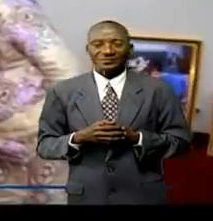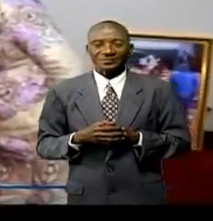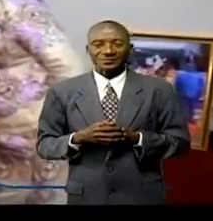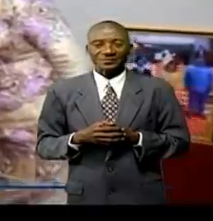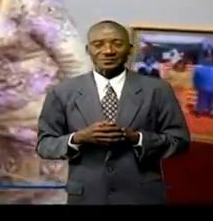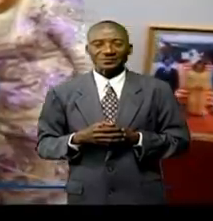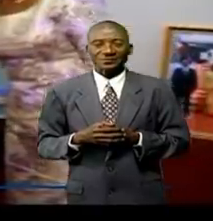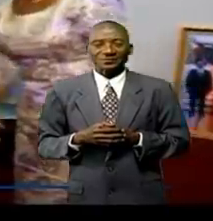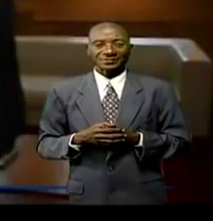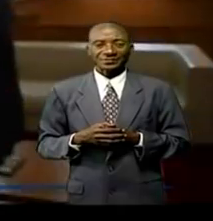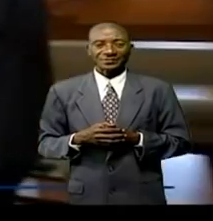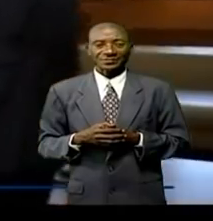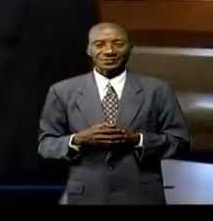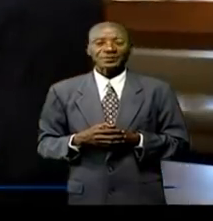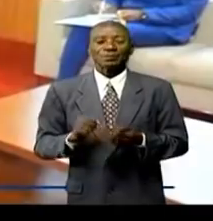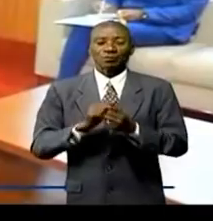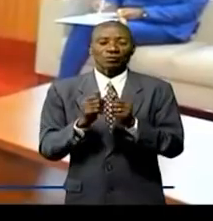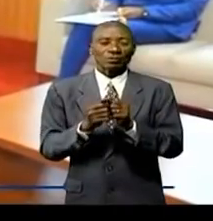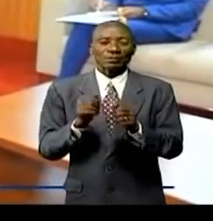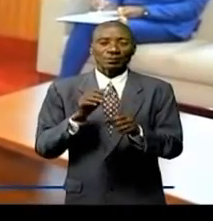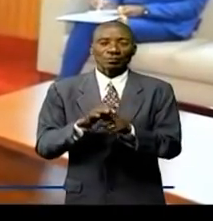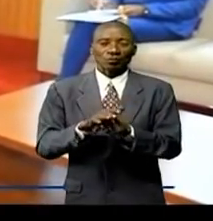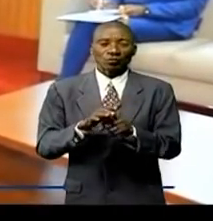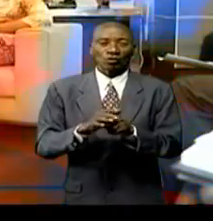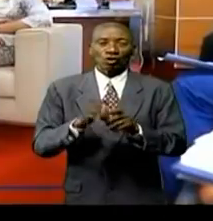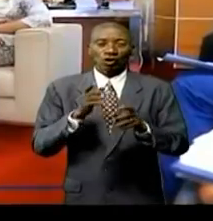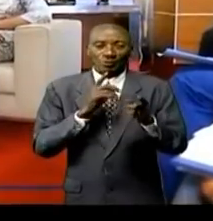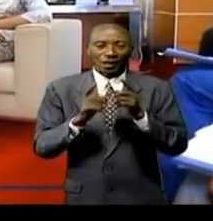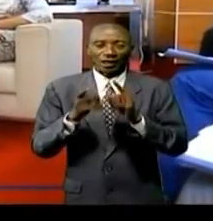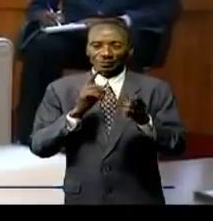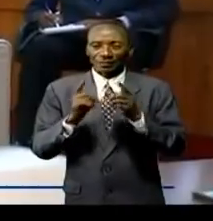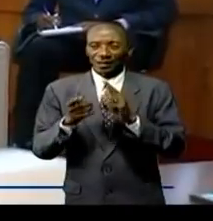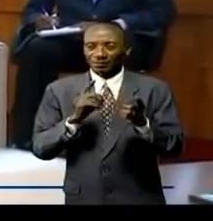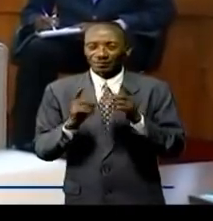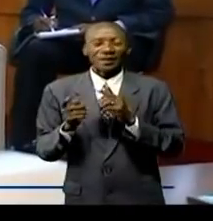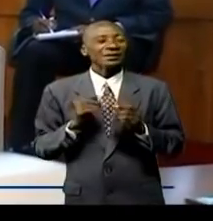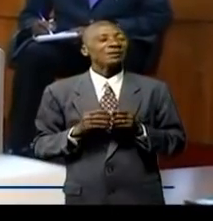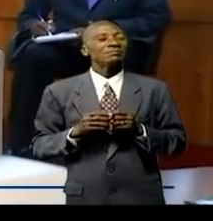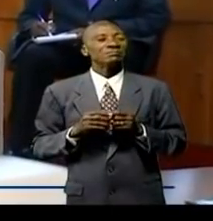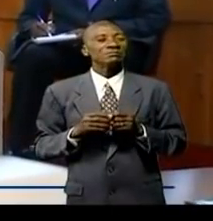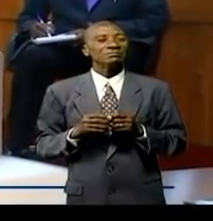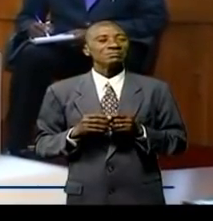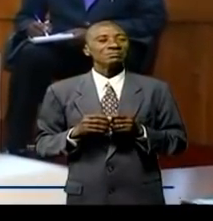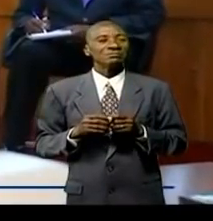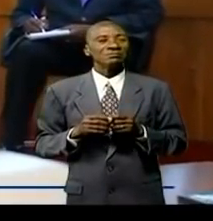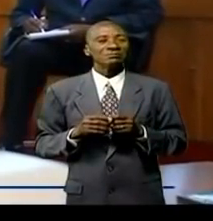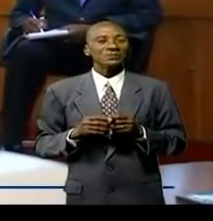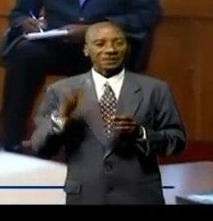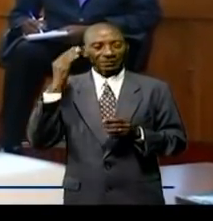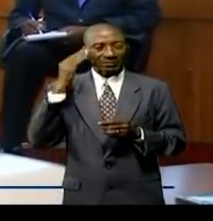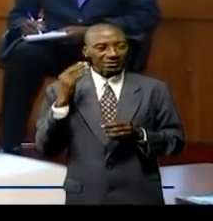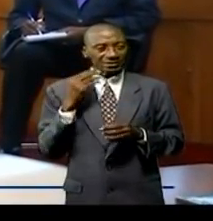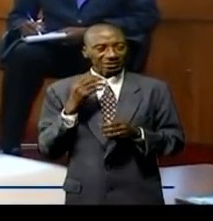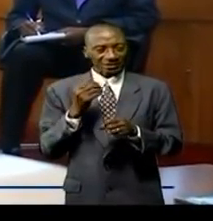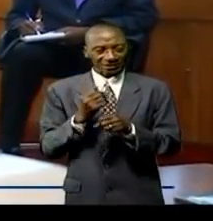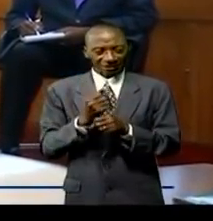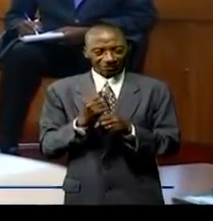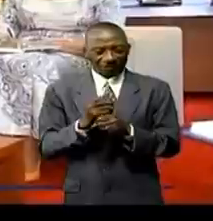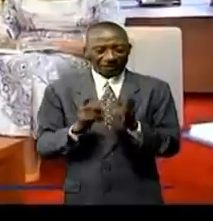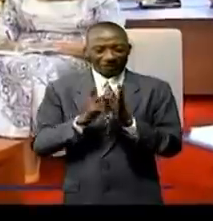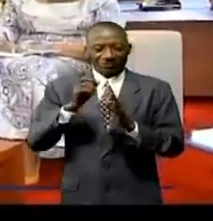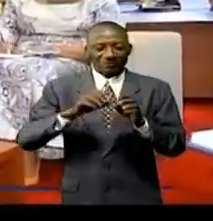Plusieurs points ont été abordés au cours de cette longue séance de travail entre la ministre de l'Emploi, Travail et Prévention sociale,